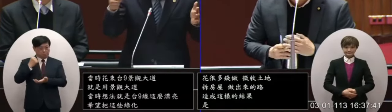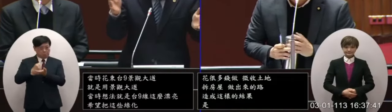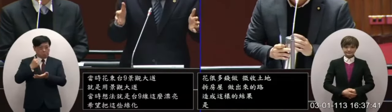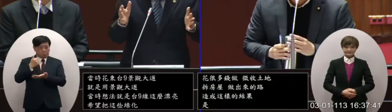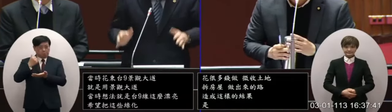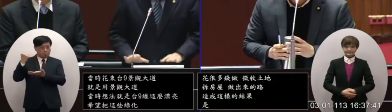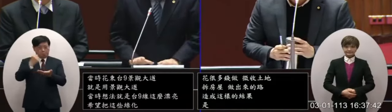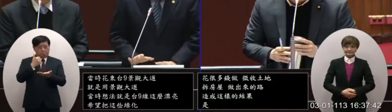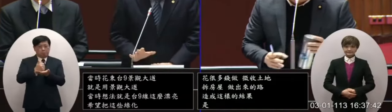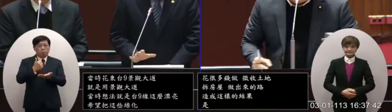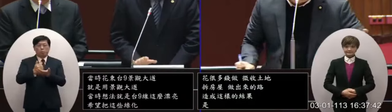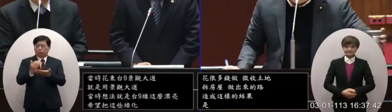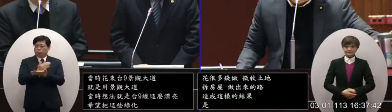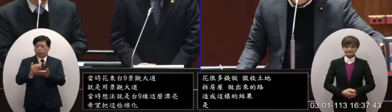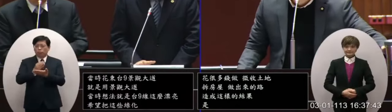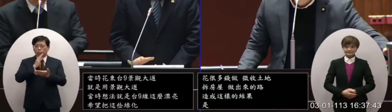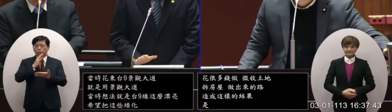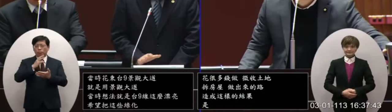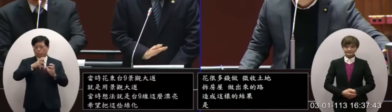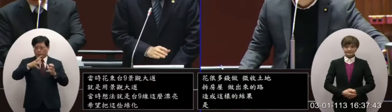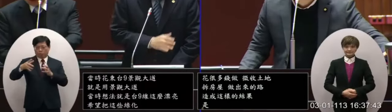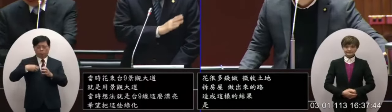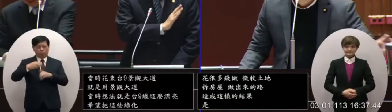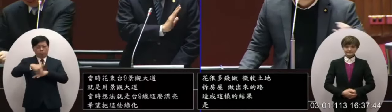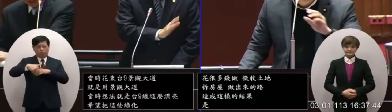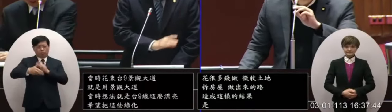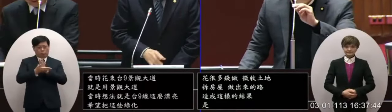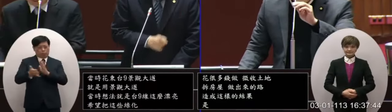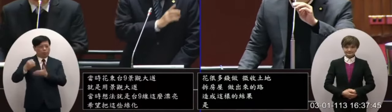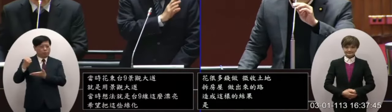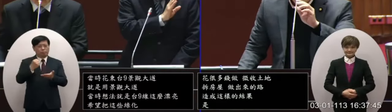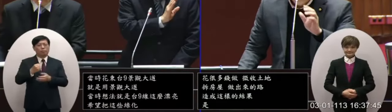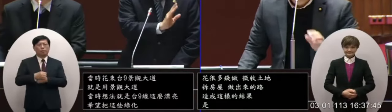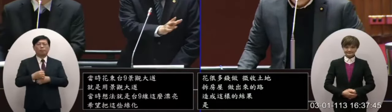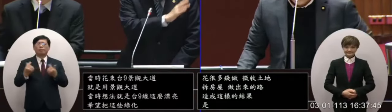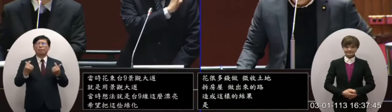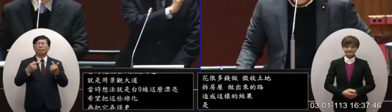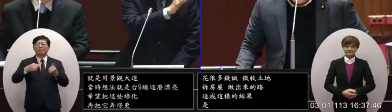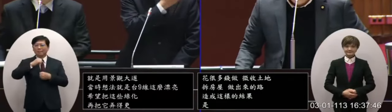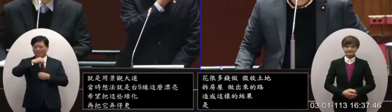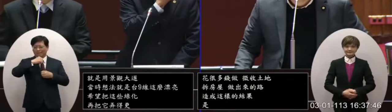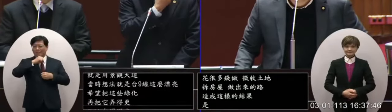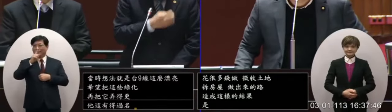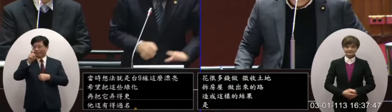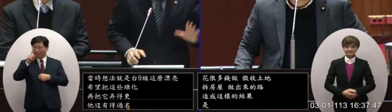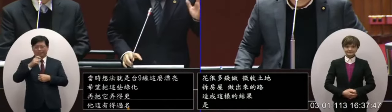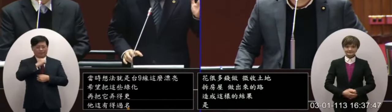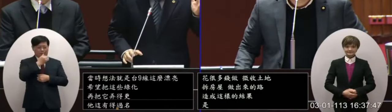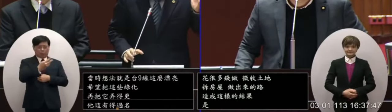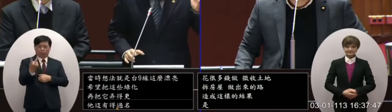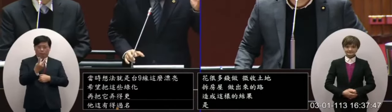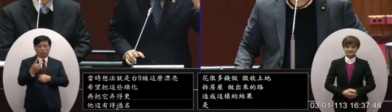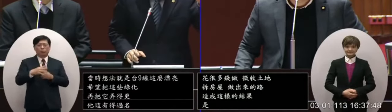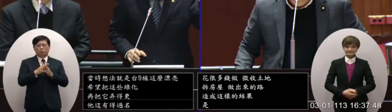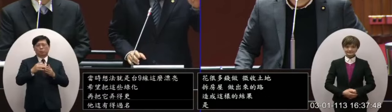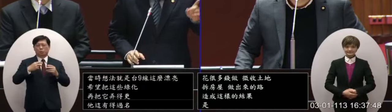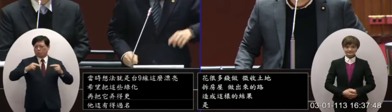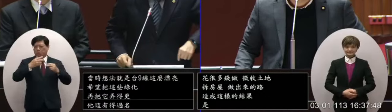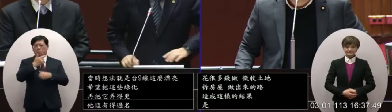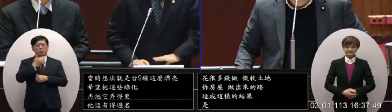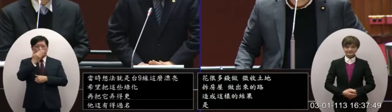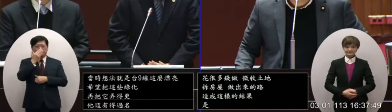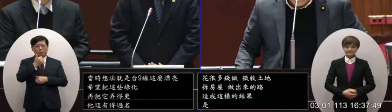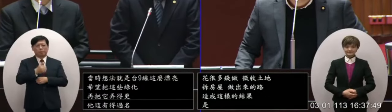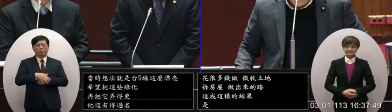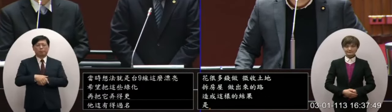过前有评比是是很优的， 对。 在就类似台十一跟台九哈，希望把它做漂亮一点。 当然